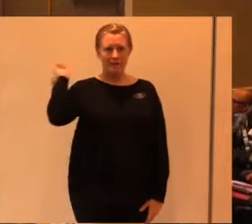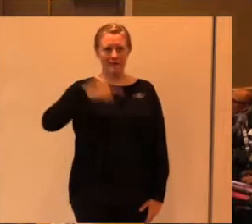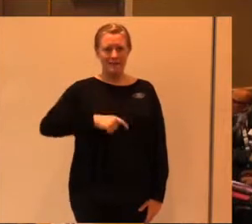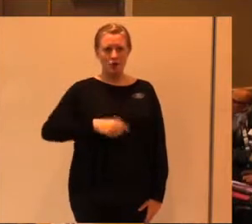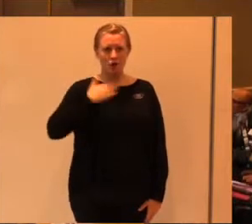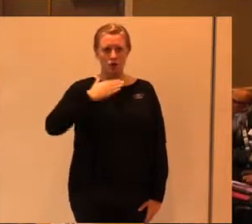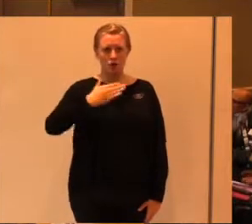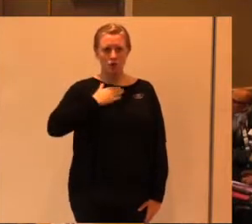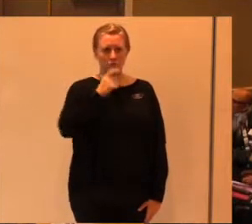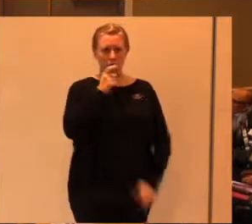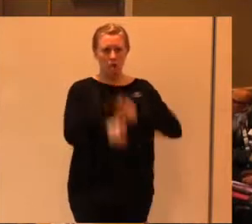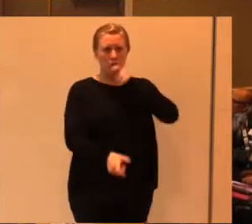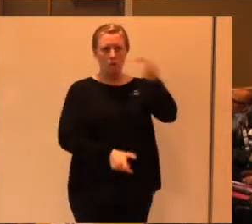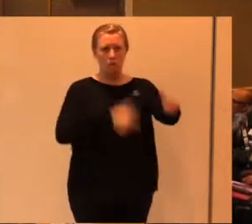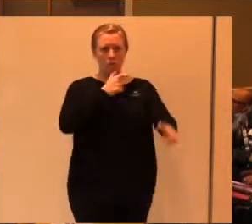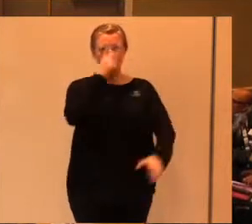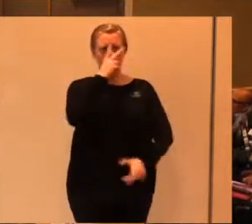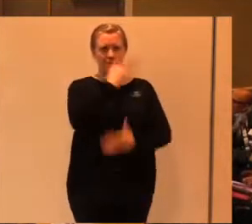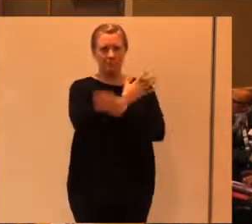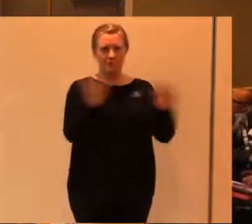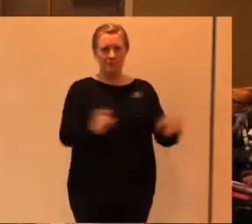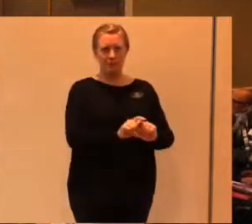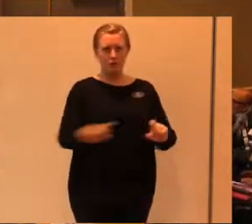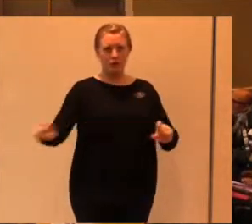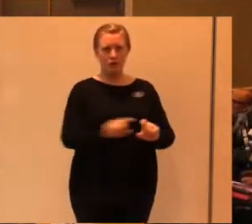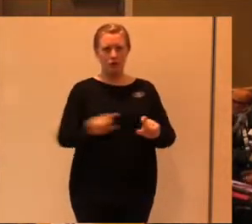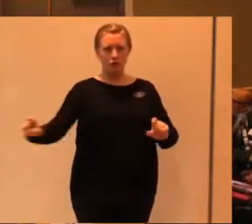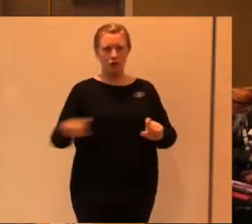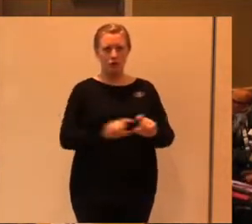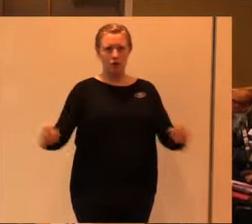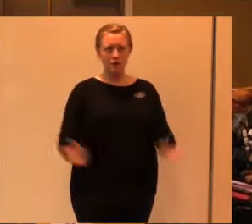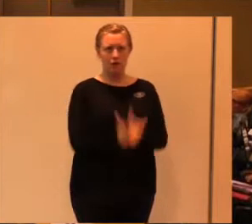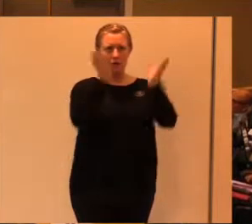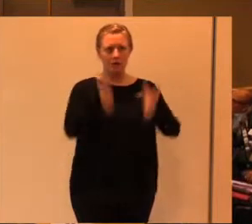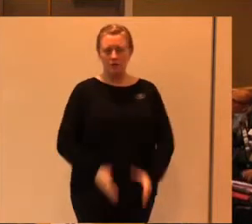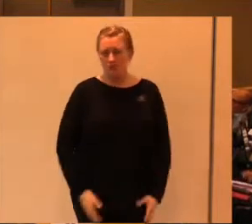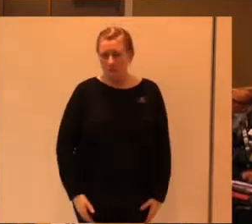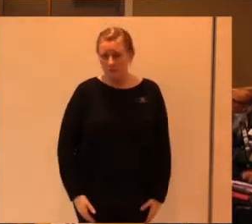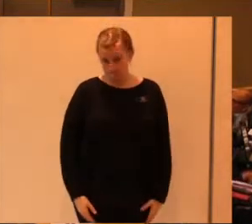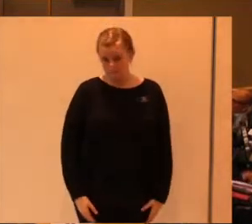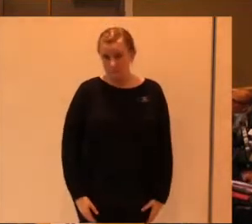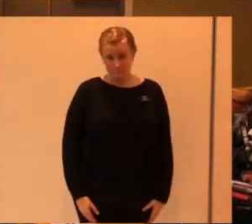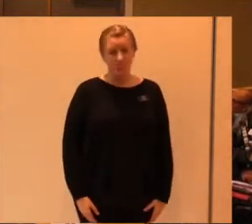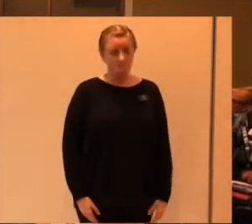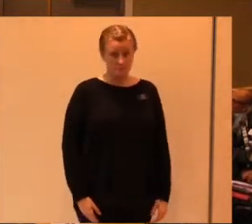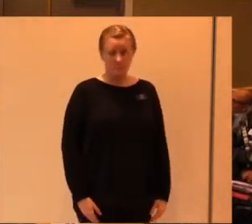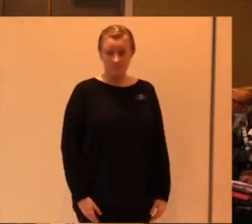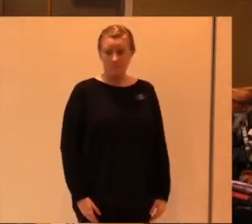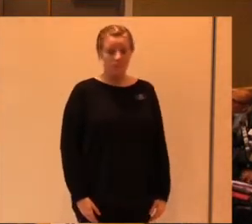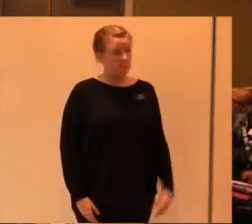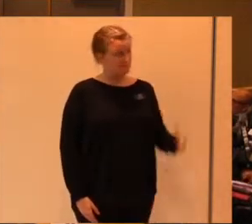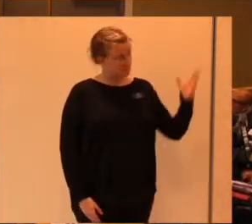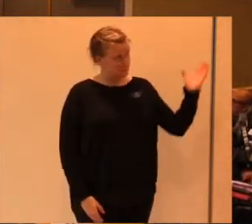texten som samtidigt visas som översättningstext på program utländskt tal. SVT erbjuder i dagsläget tjänsten